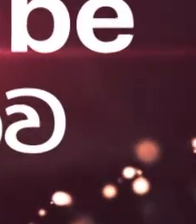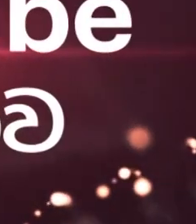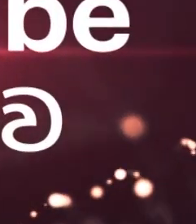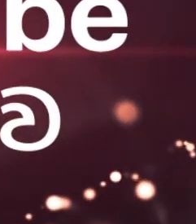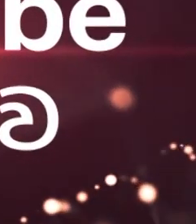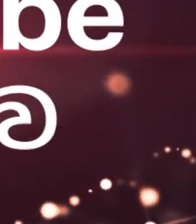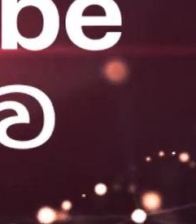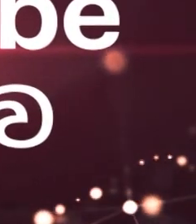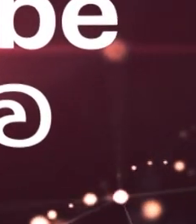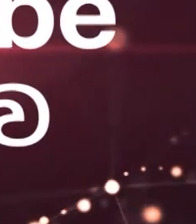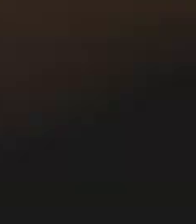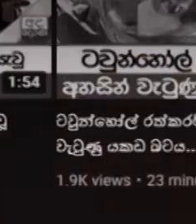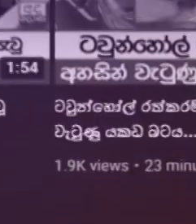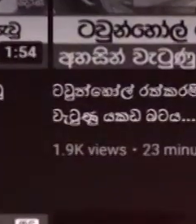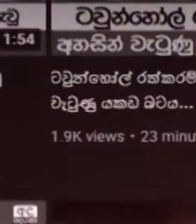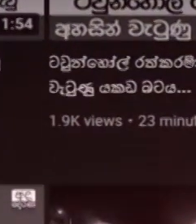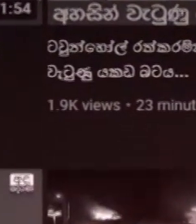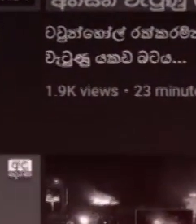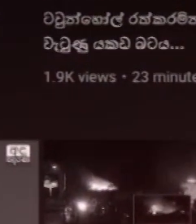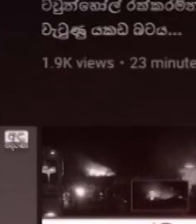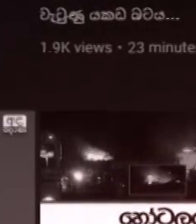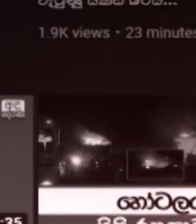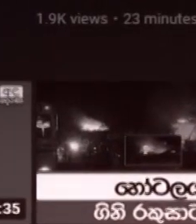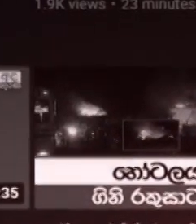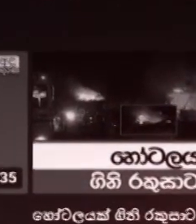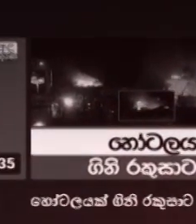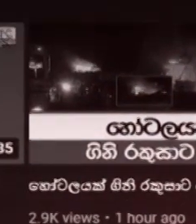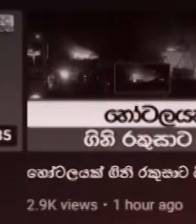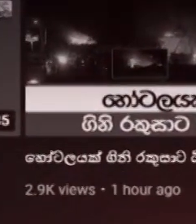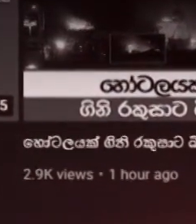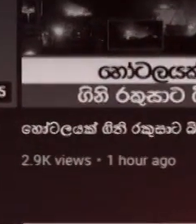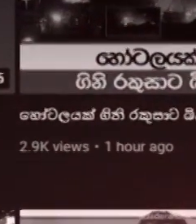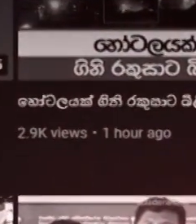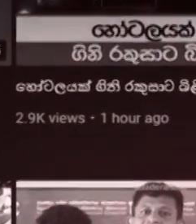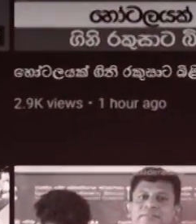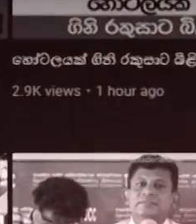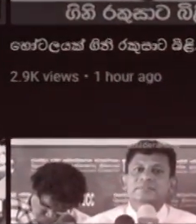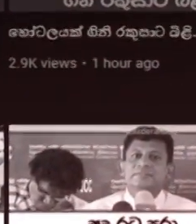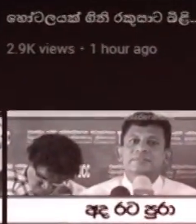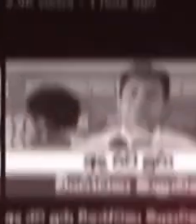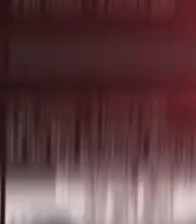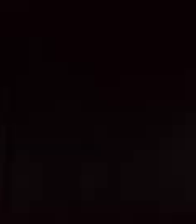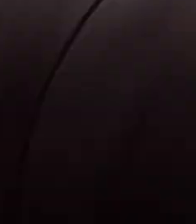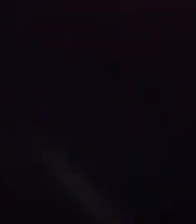දෙරණ YouTube නාලිකාව. YouTube අද දෙරණ දැන්ම subscribe කරන්න.